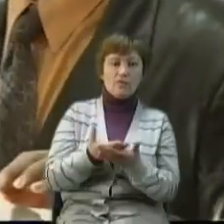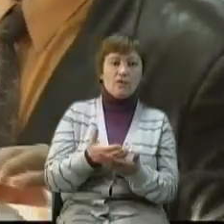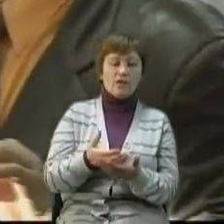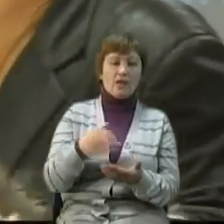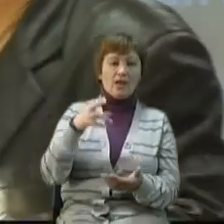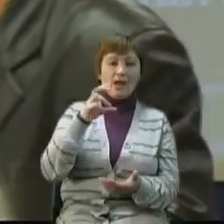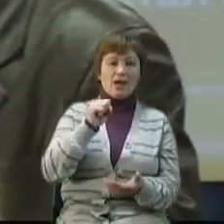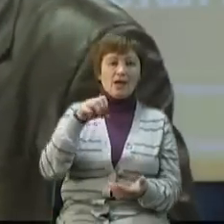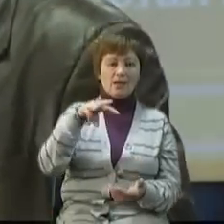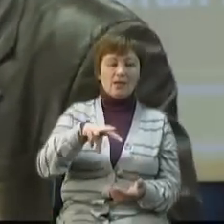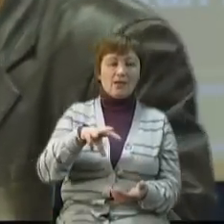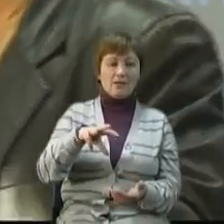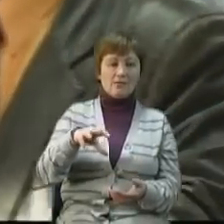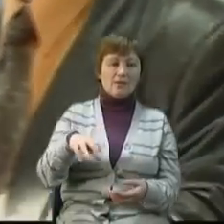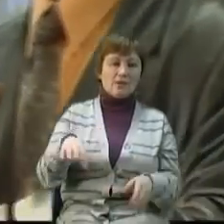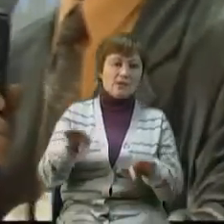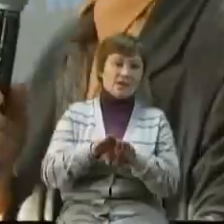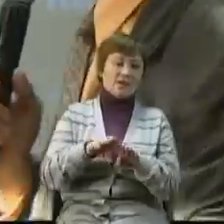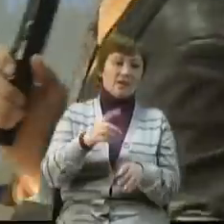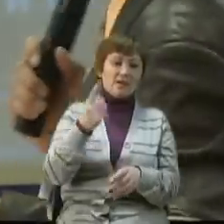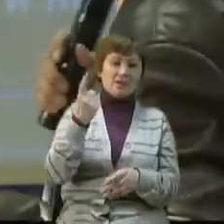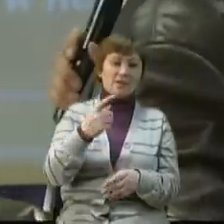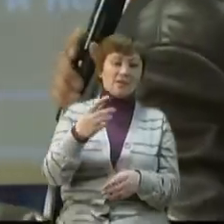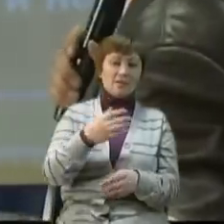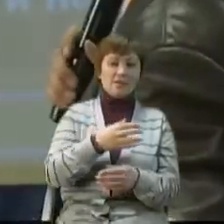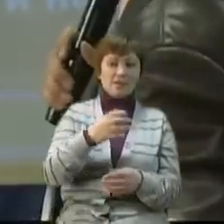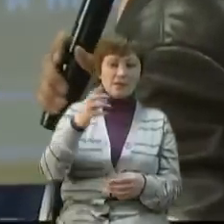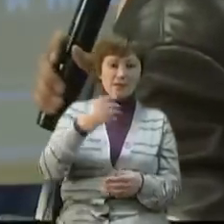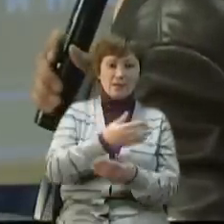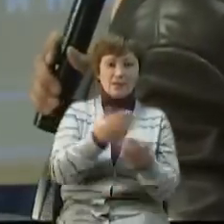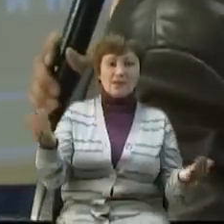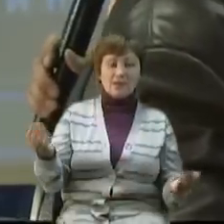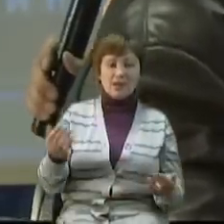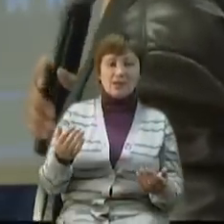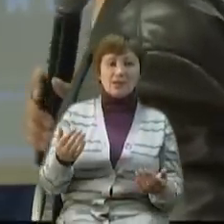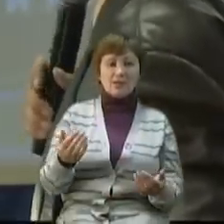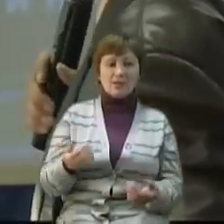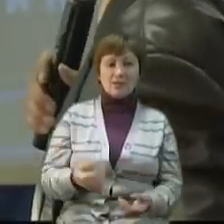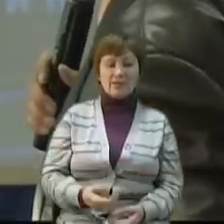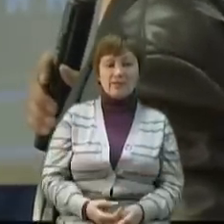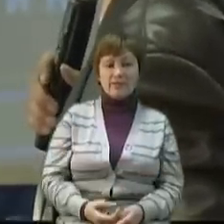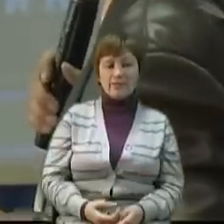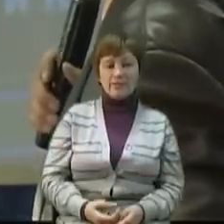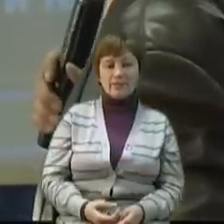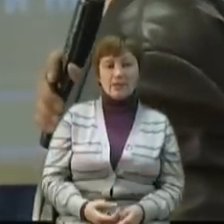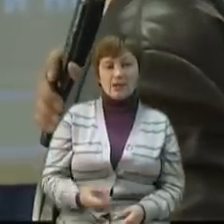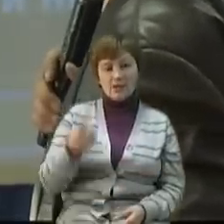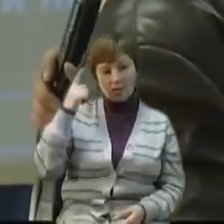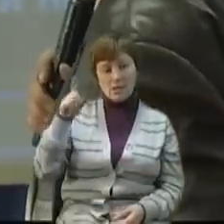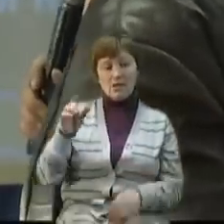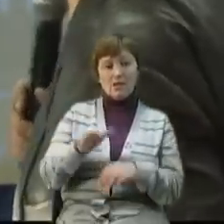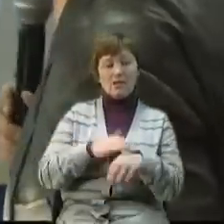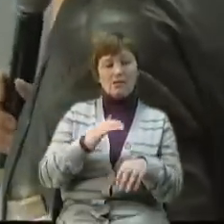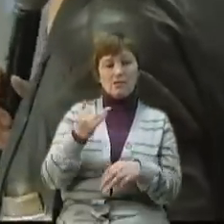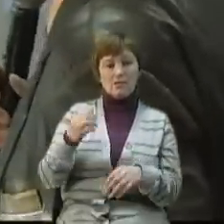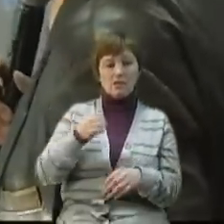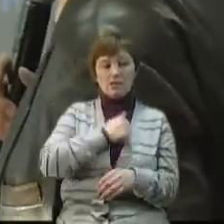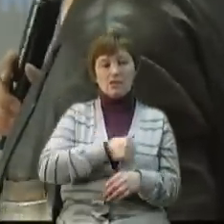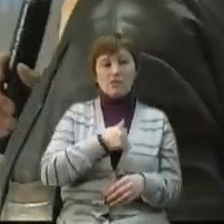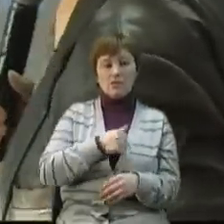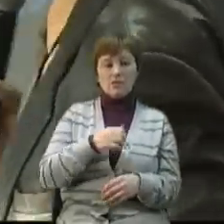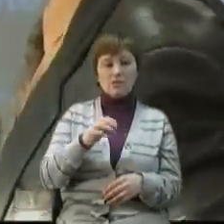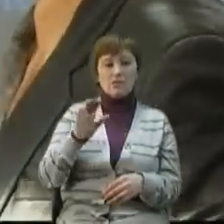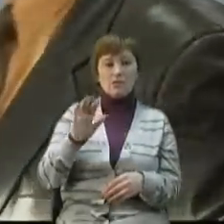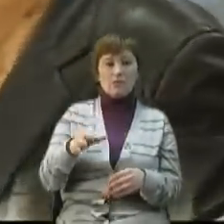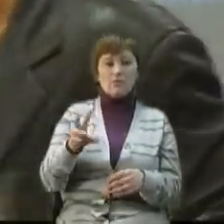из нас». Обратите внимание, зная добро и зло, и теперь как бы не простер он руки свои и не взял также